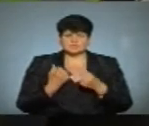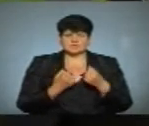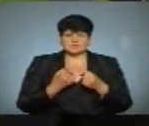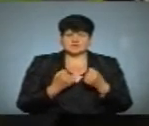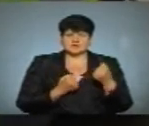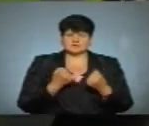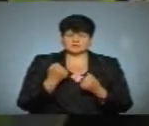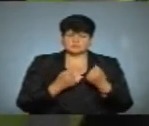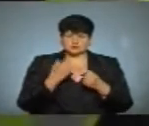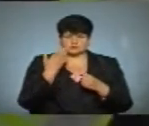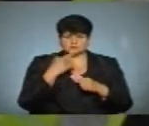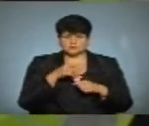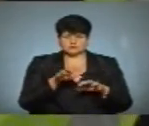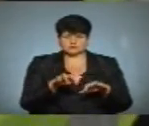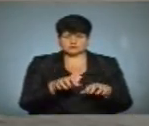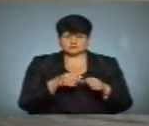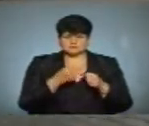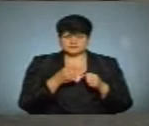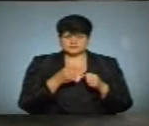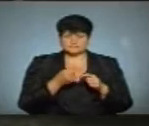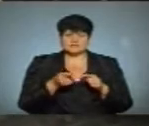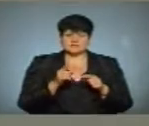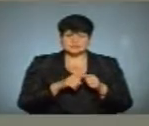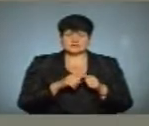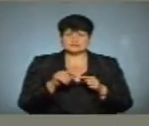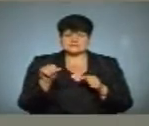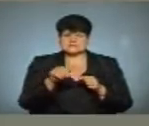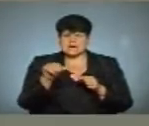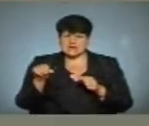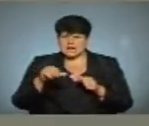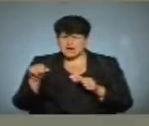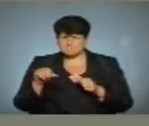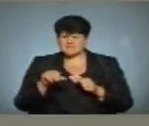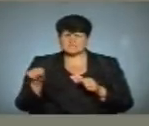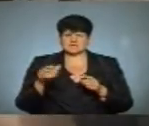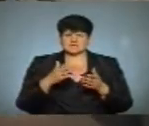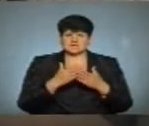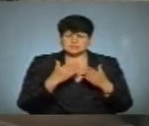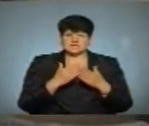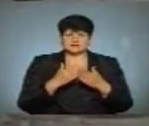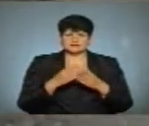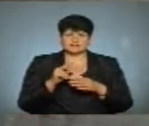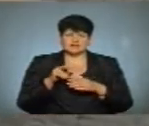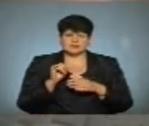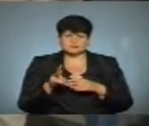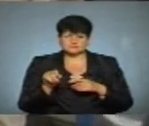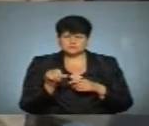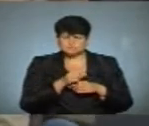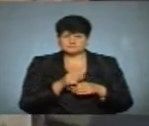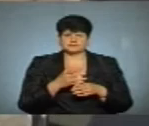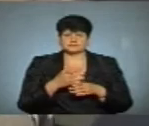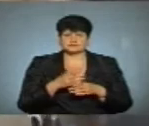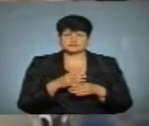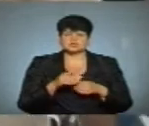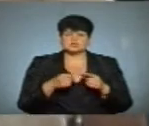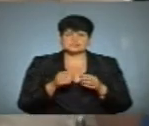час евакуювання автомобіля. Є царапинки, також є пошкодження всюди лакофарбового покриття. Бачите, ось тут є. За 10